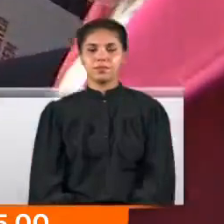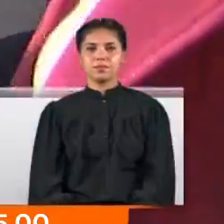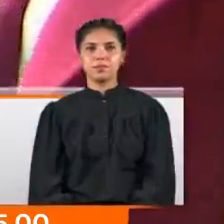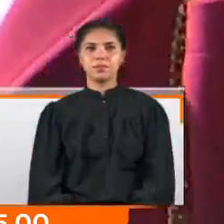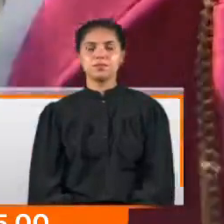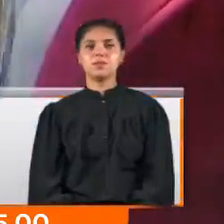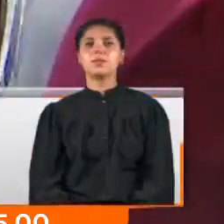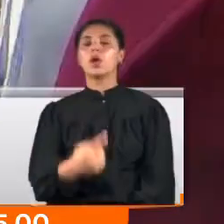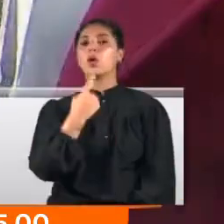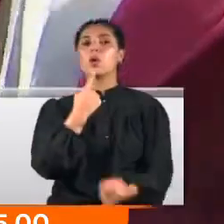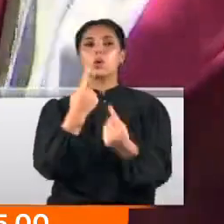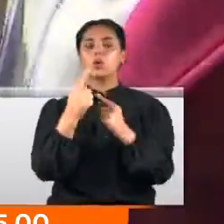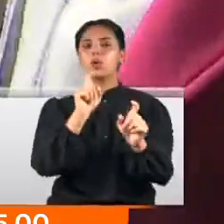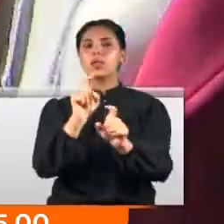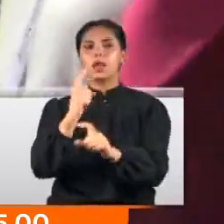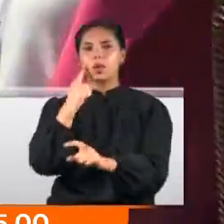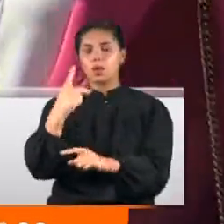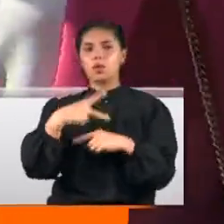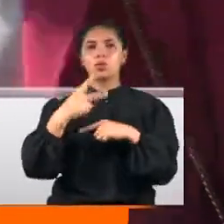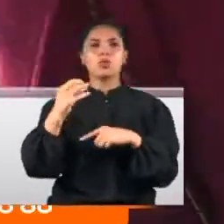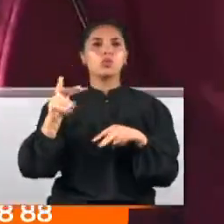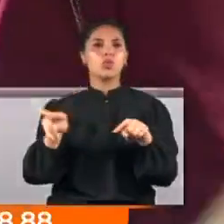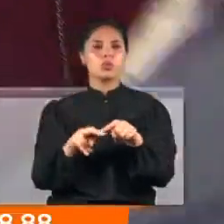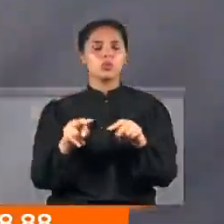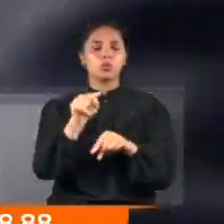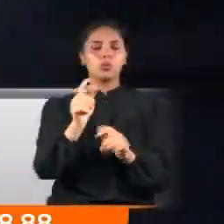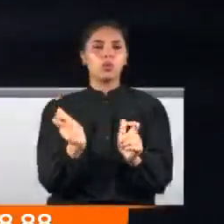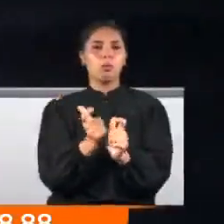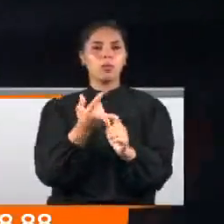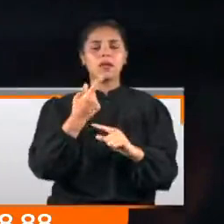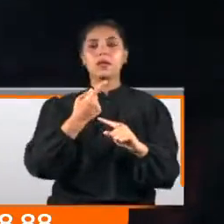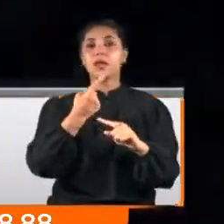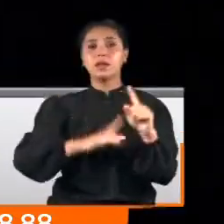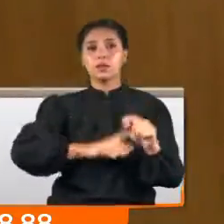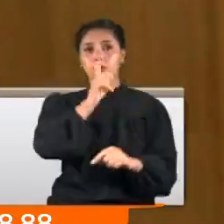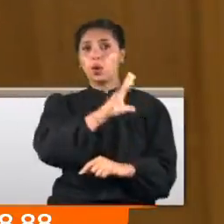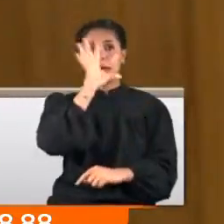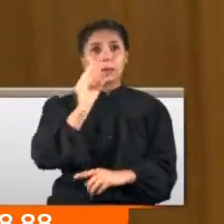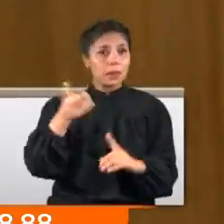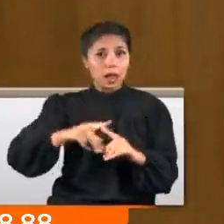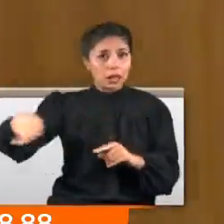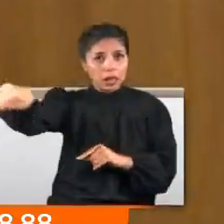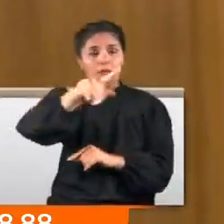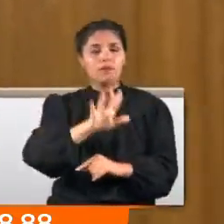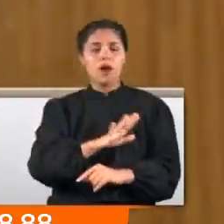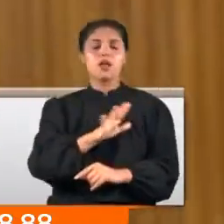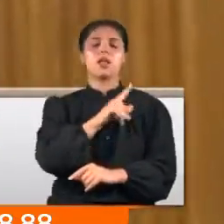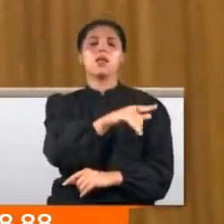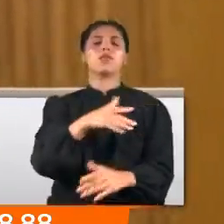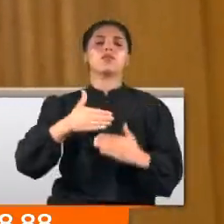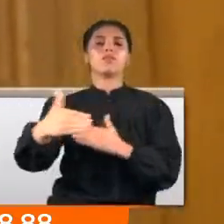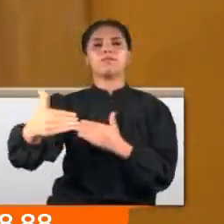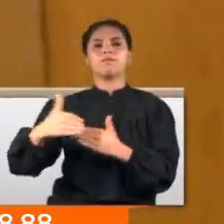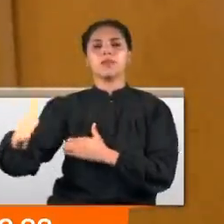Ancak kulislerde Kılıçdaroğlu'nun Zoom toplantısına katılan isimlerin üstünü çizdiği konuşuluyor. Kılıçdaroğlu'nun mecliste 62